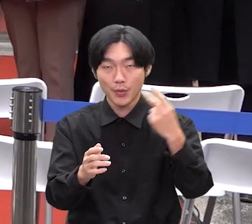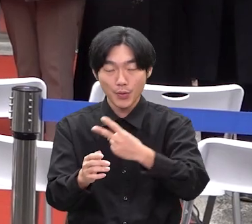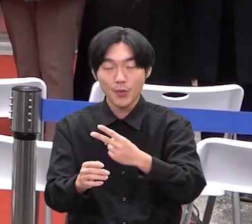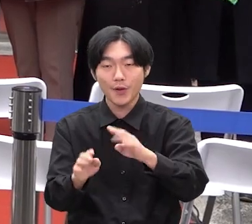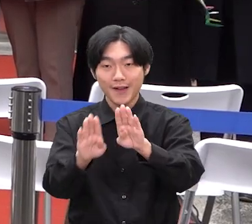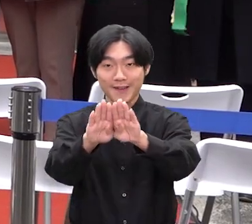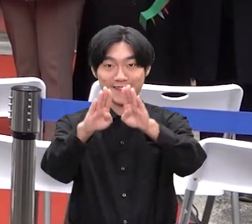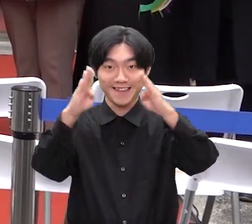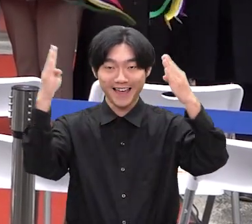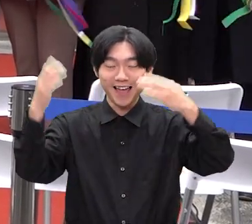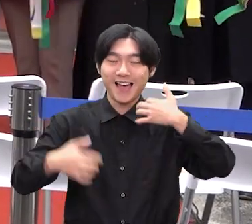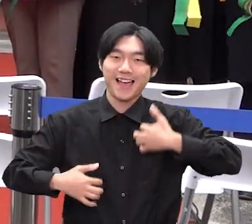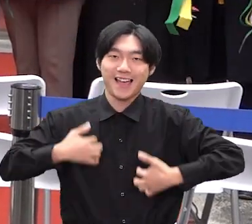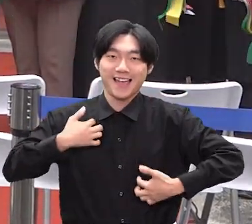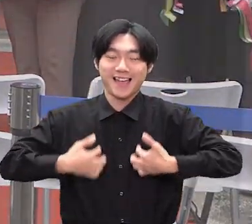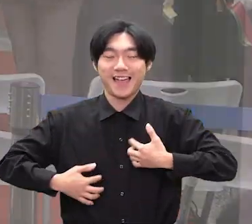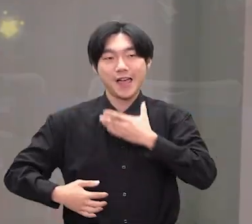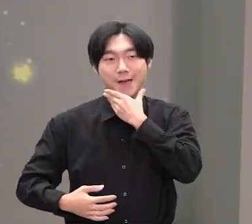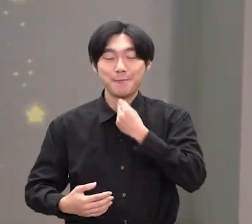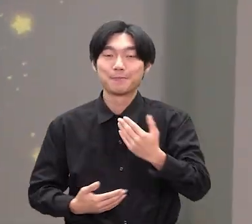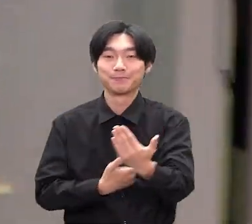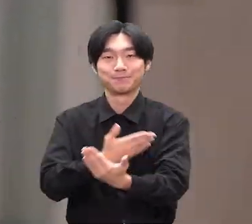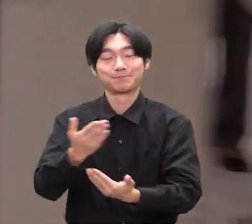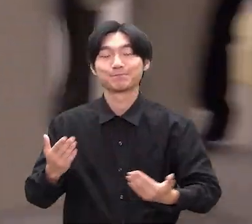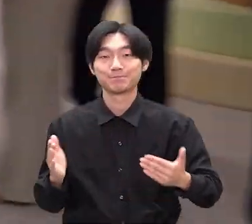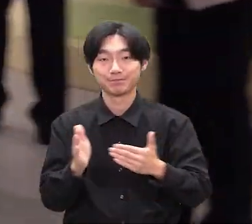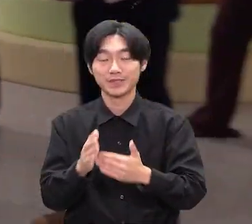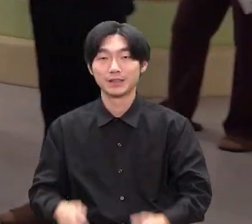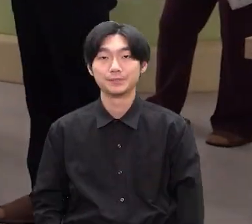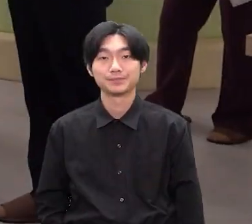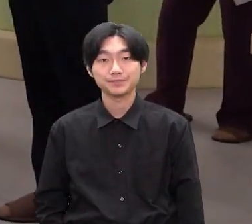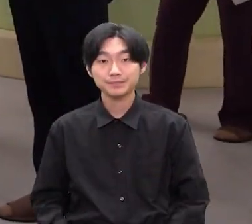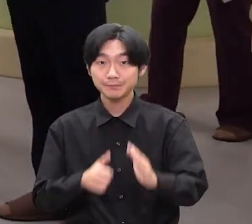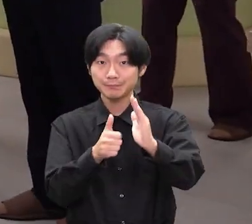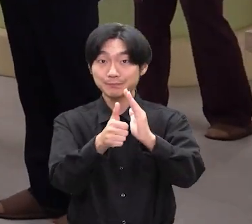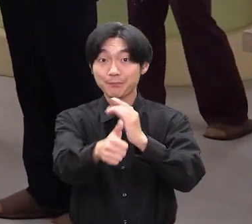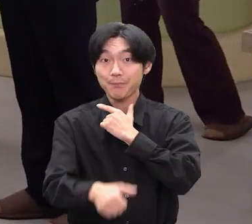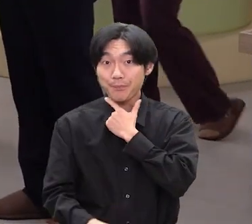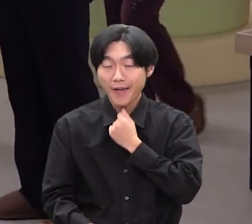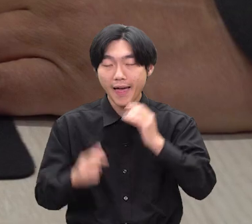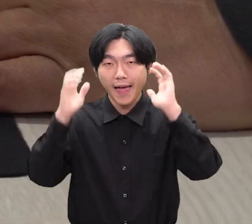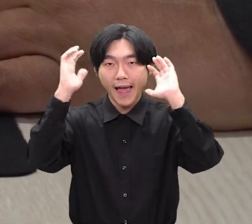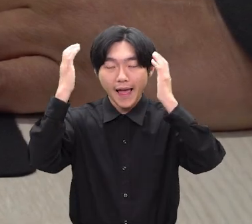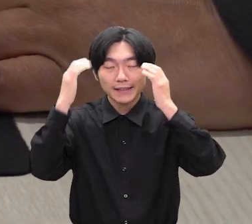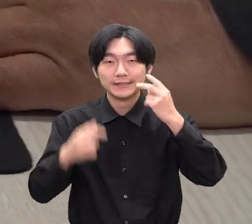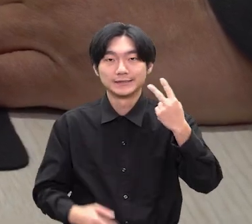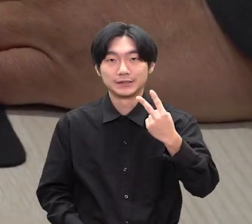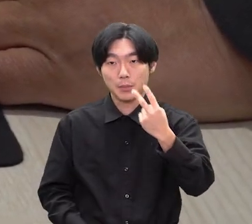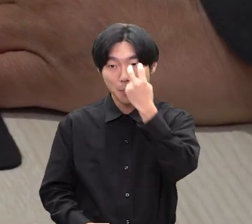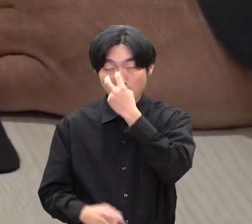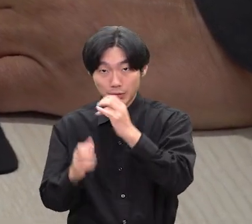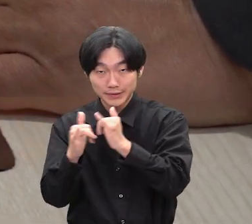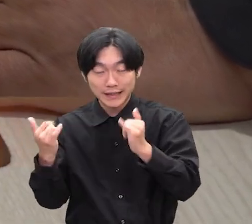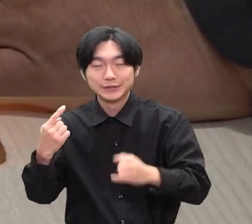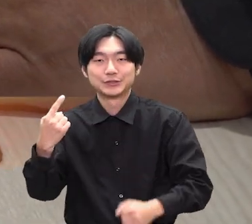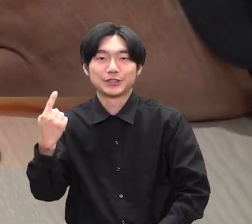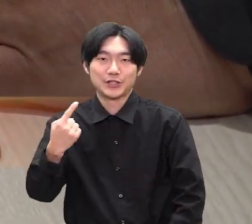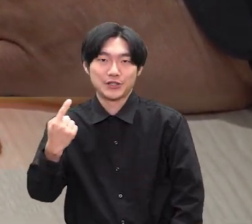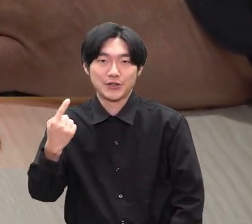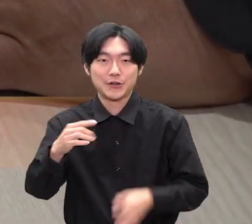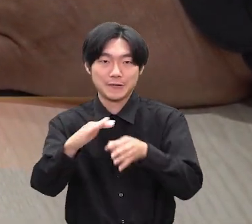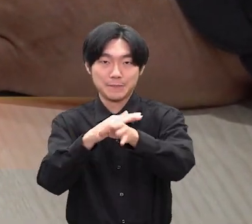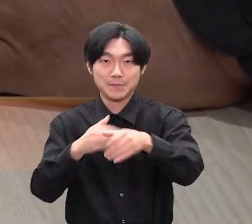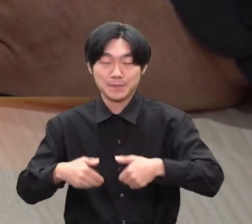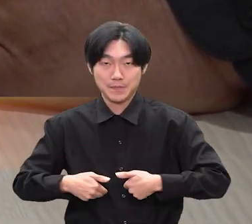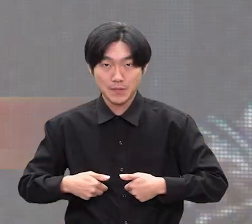환하게 밝혔습니다 키즈카페 입장료는 아동 2,000원 보호자 1,000원이며 우리 동네